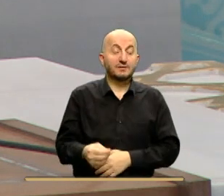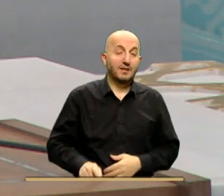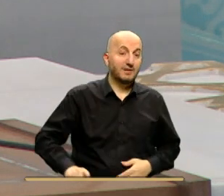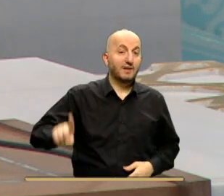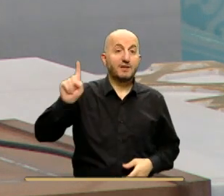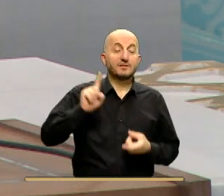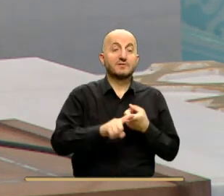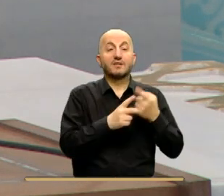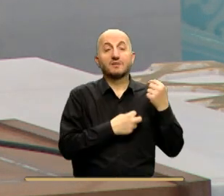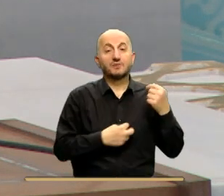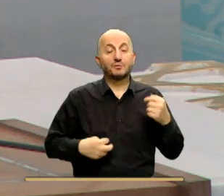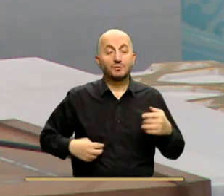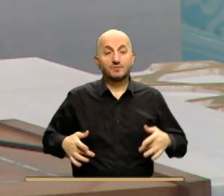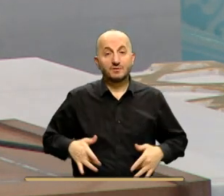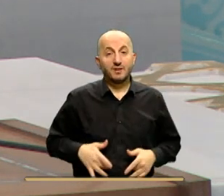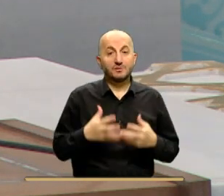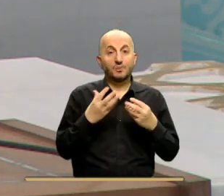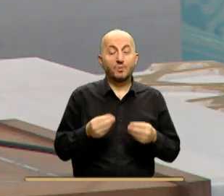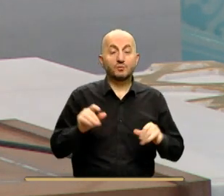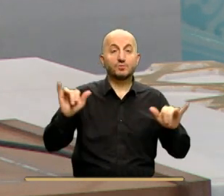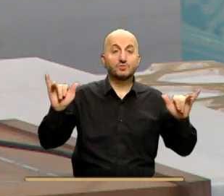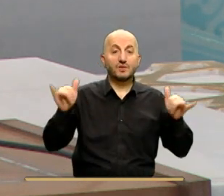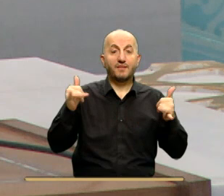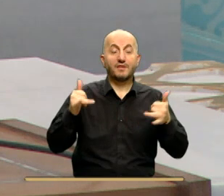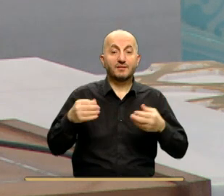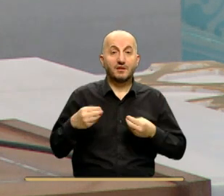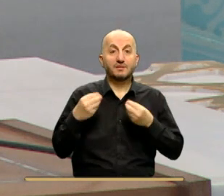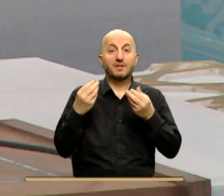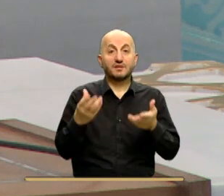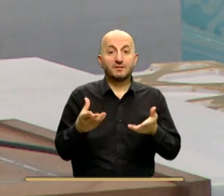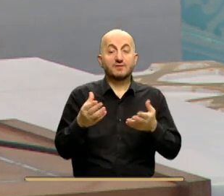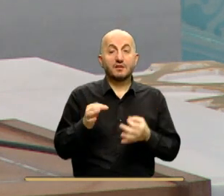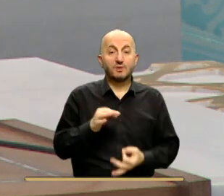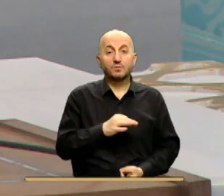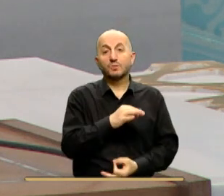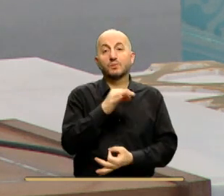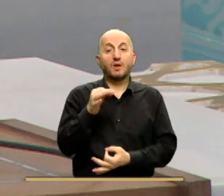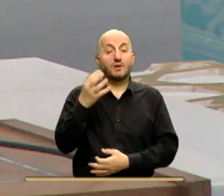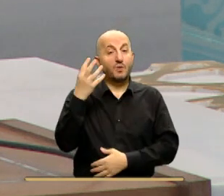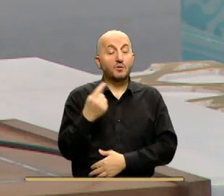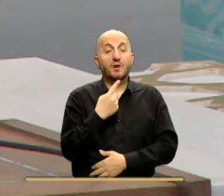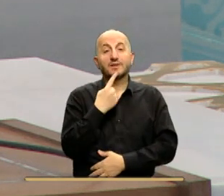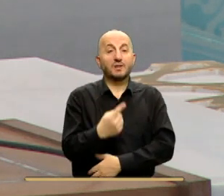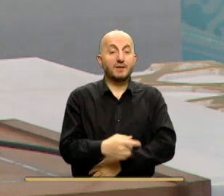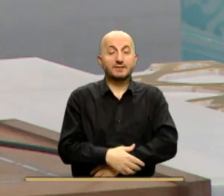Allah'ın ve Resulünün razı olduğu cennetle taltif edilen kullar olmak